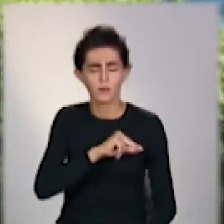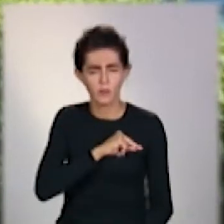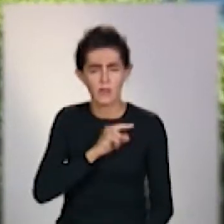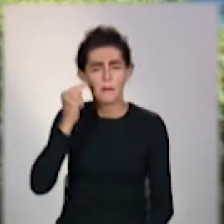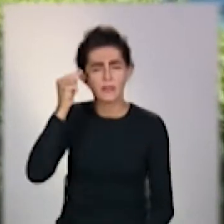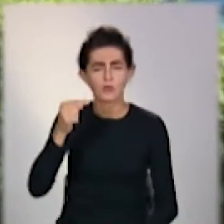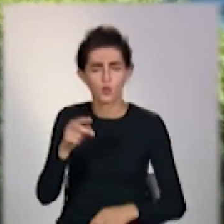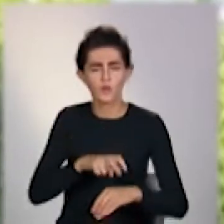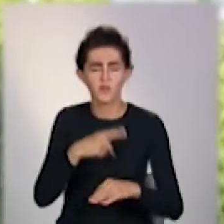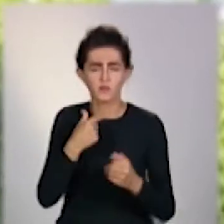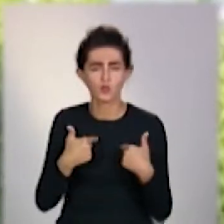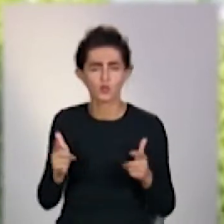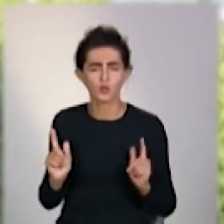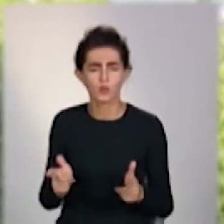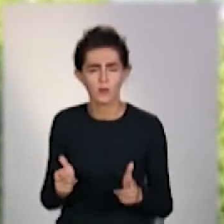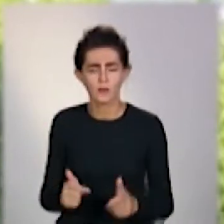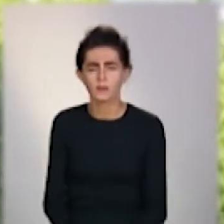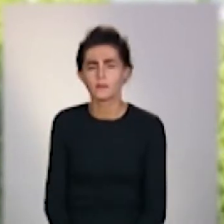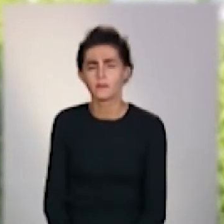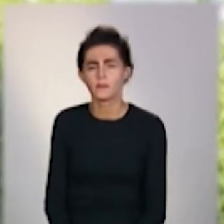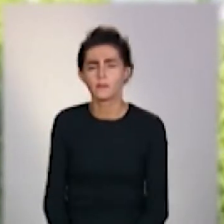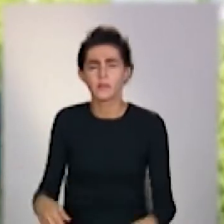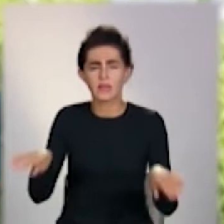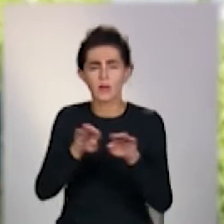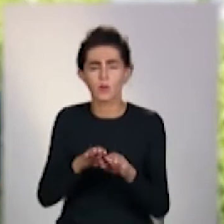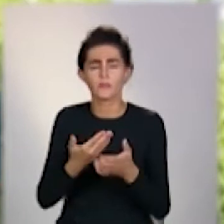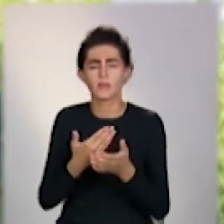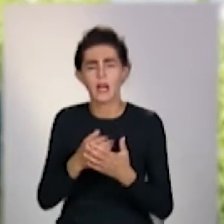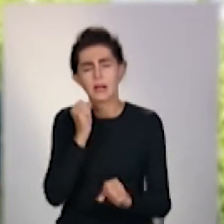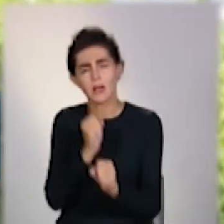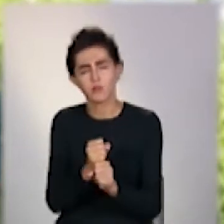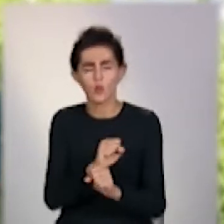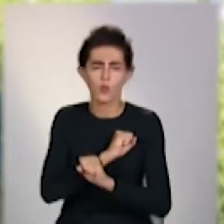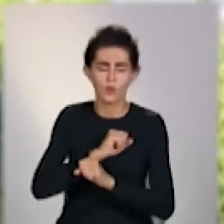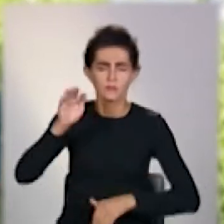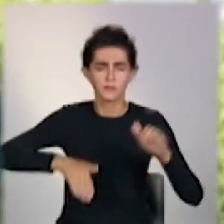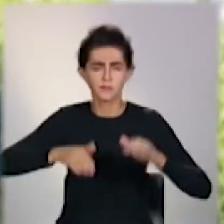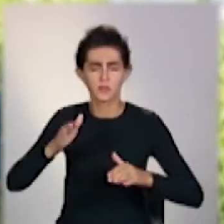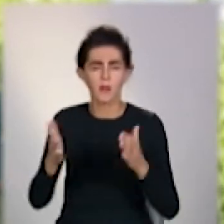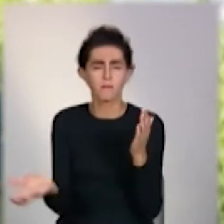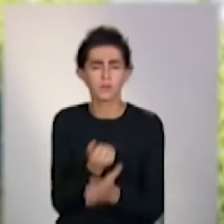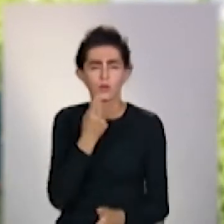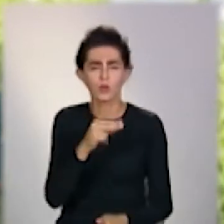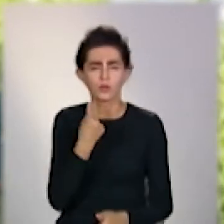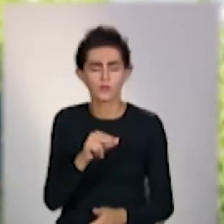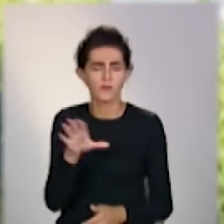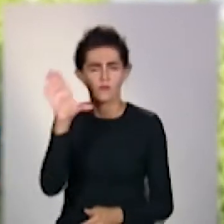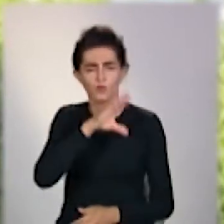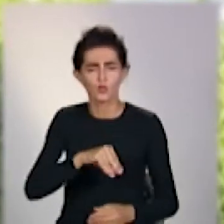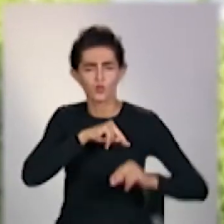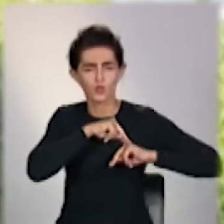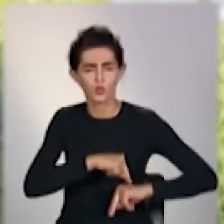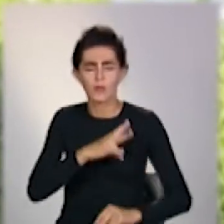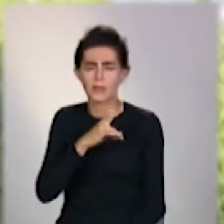з цим згодні. Із-за таких от скачків робота-віддих дуже часто буває, що падає продуктивність труда, що, в принципі, не дуже добре